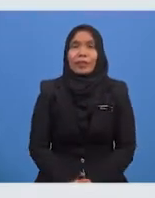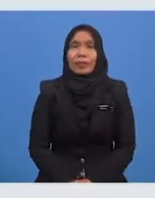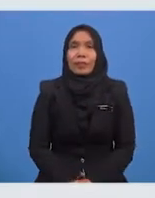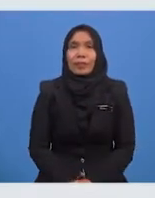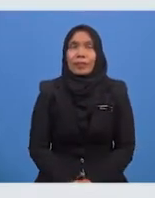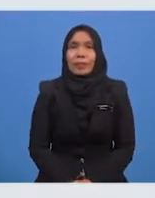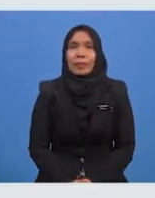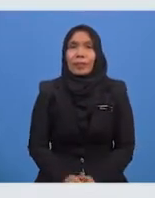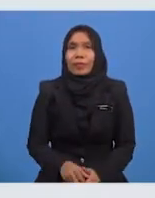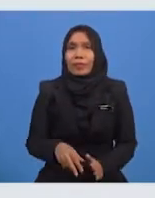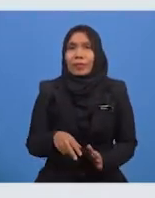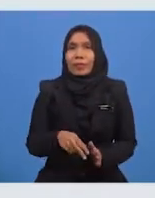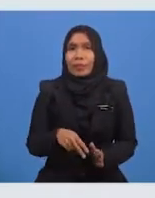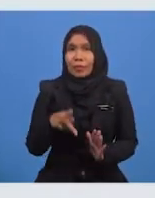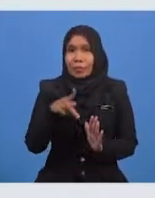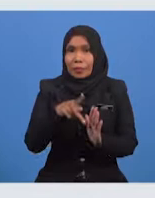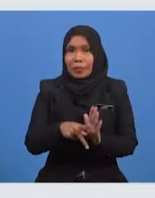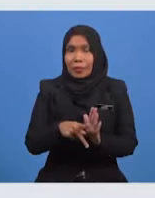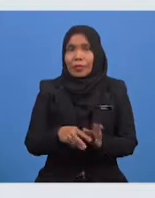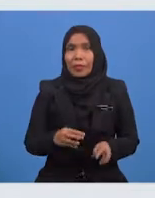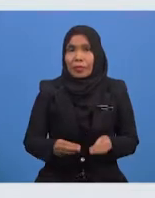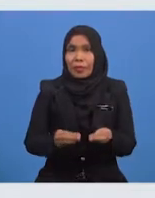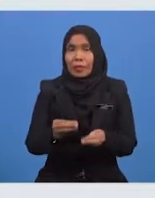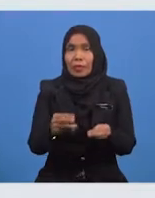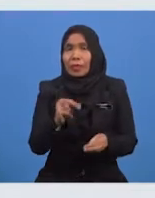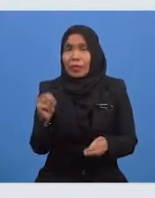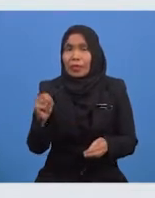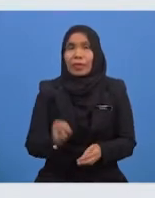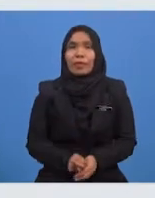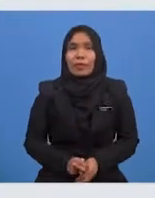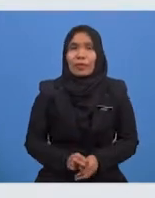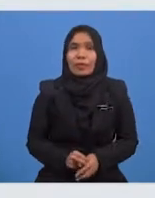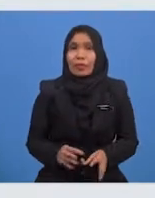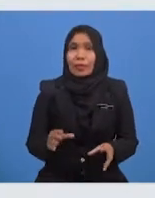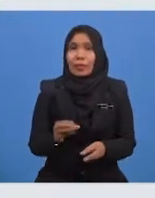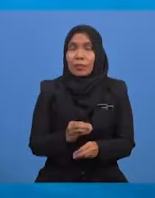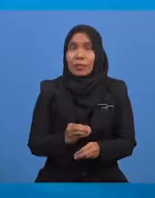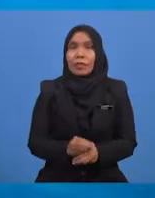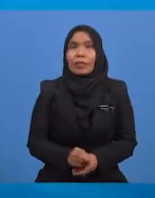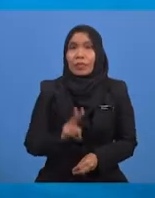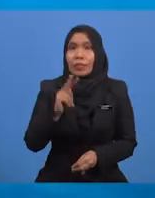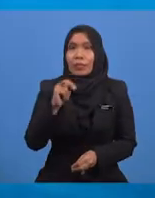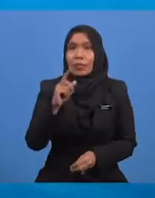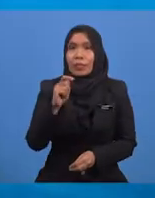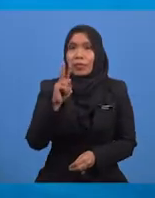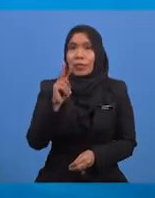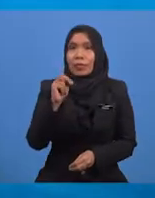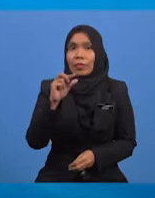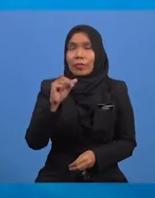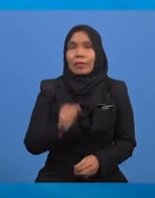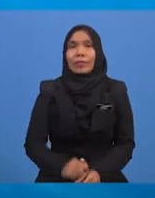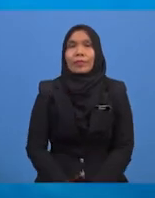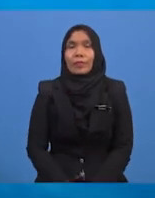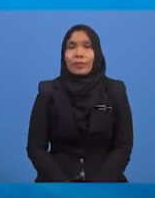meningkatkan jualan dan keuntungan kerana pada masa itu, kuasa beli pengguna akan meningkat. Hari ini,